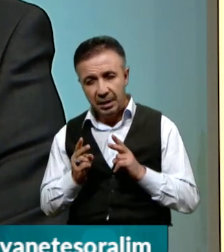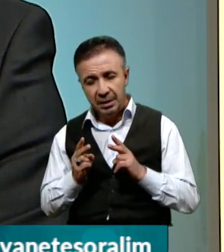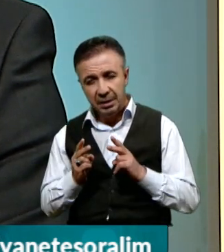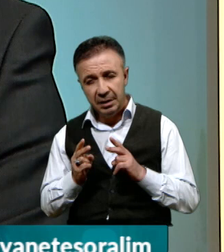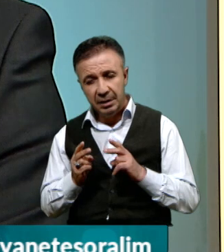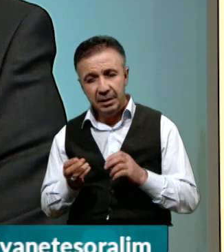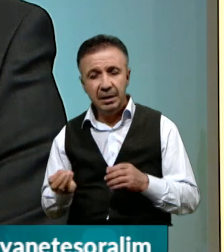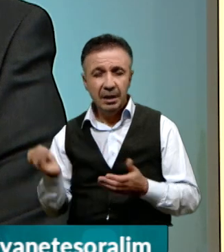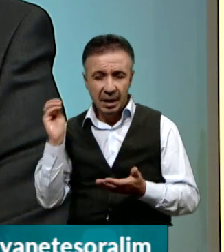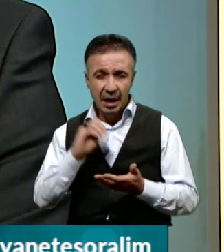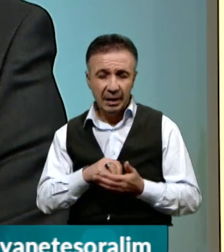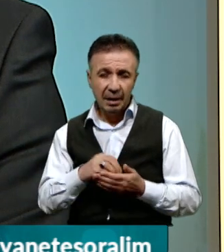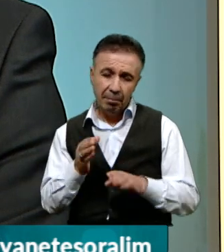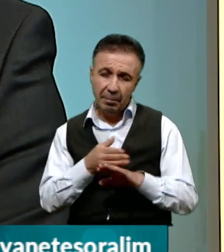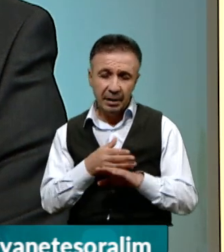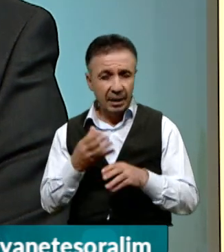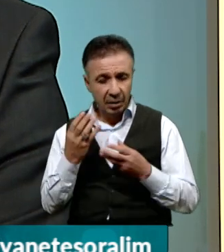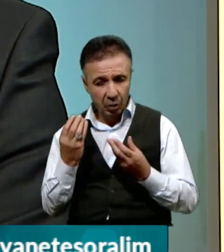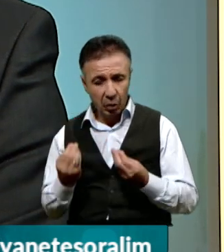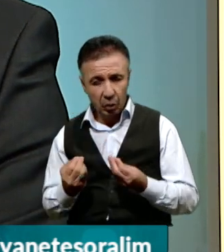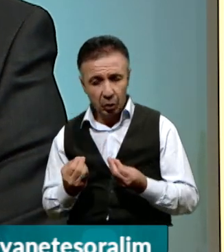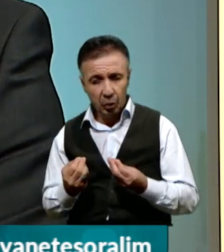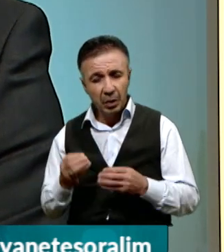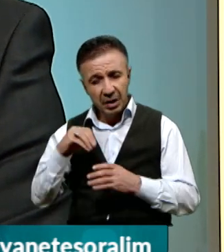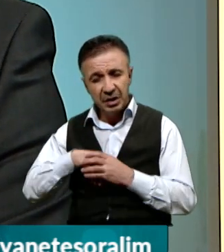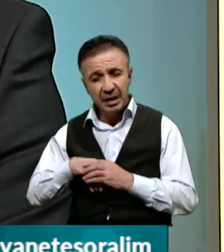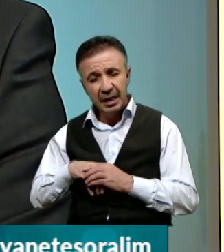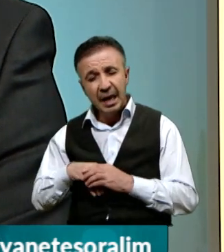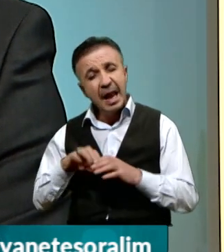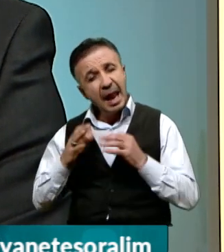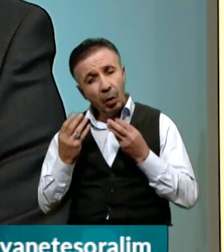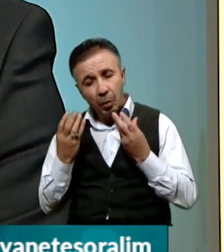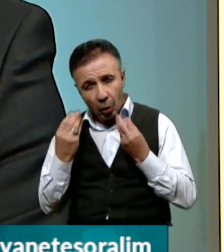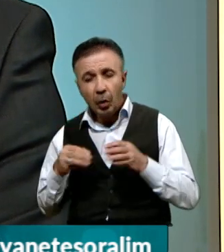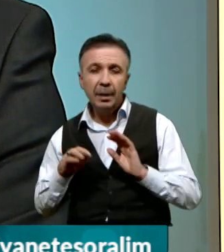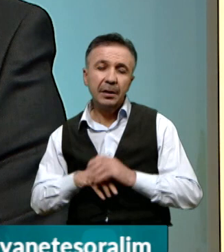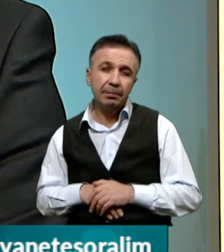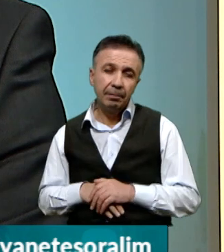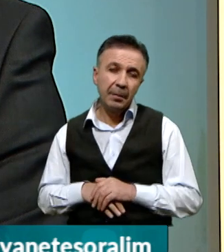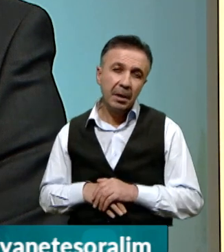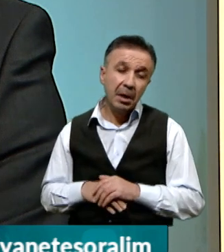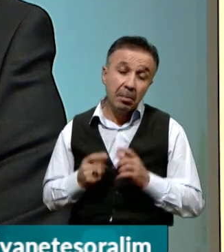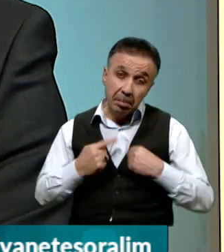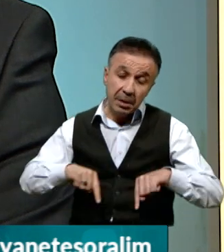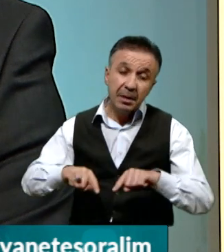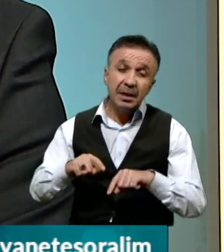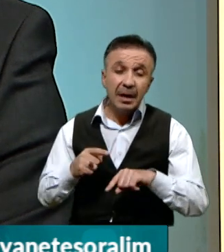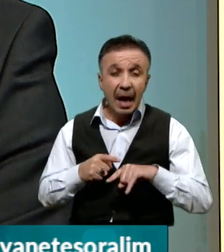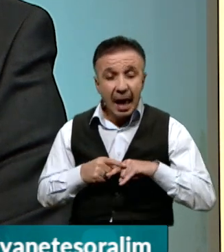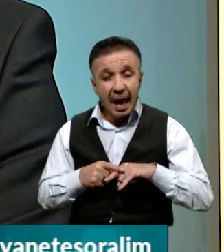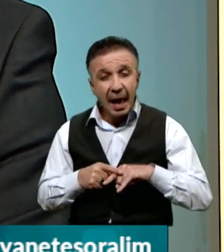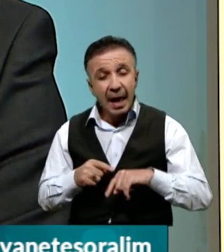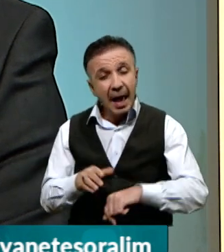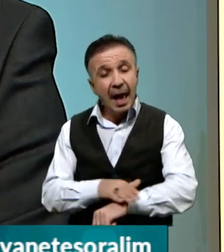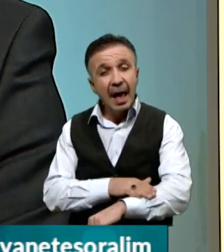olduğu ürünlerde içerisinde neyin olup olmadığı veya bizim için helal olmayan ondan